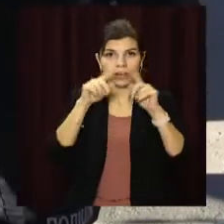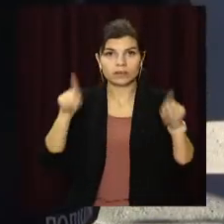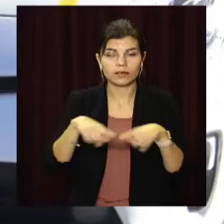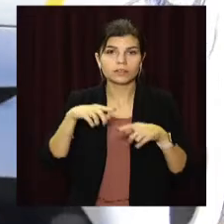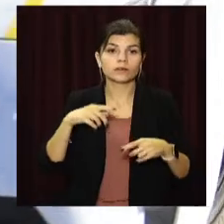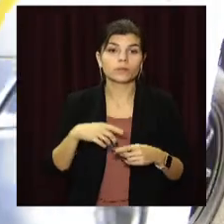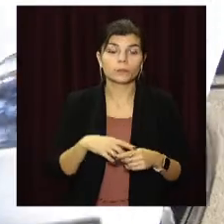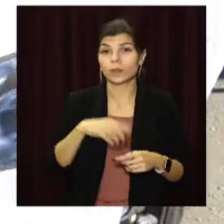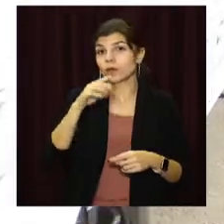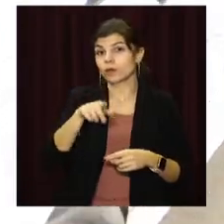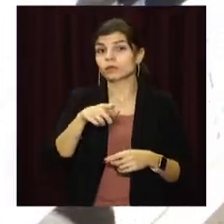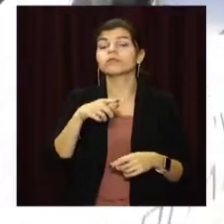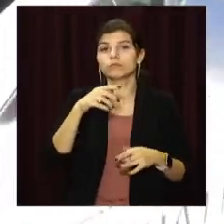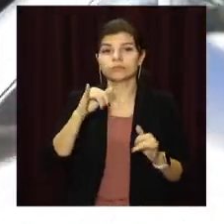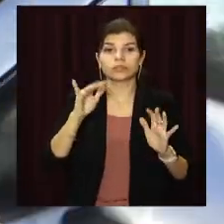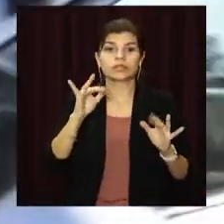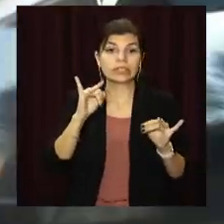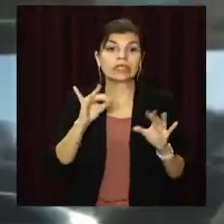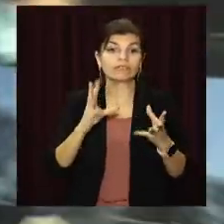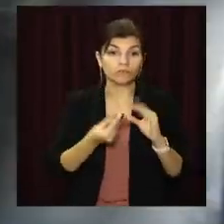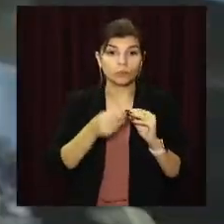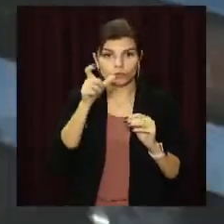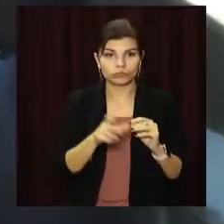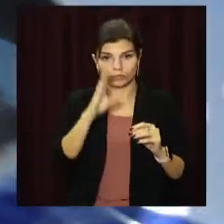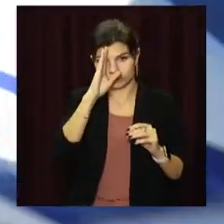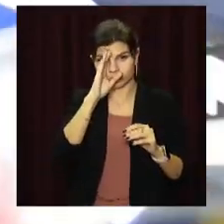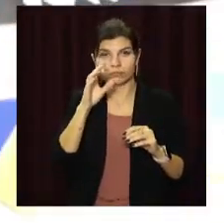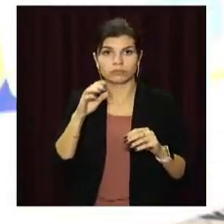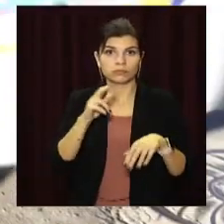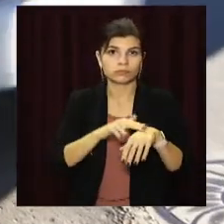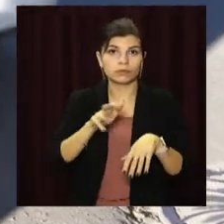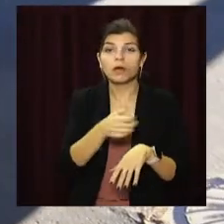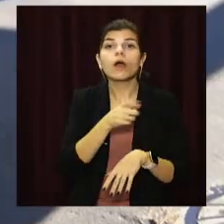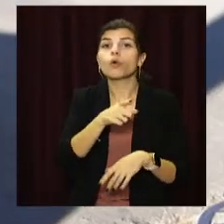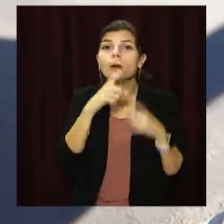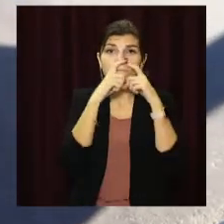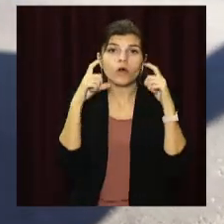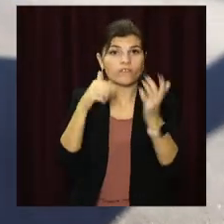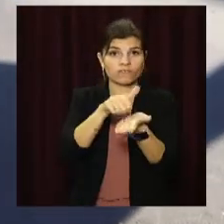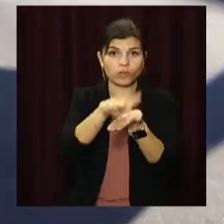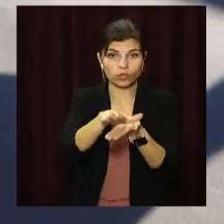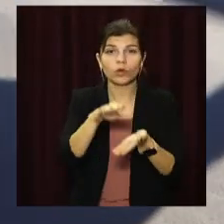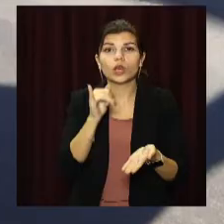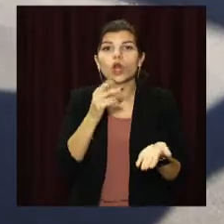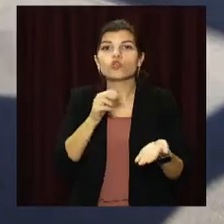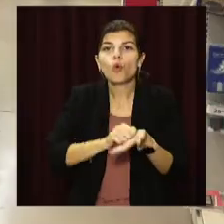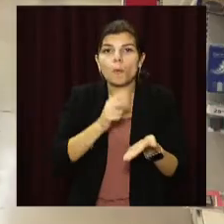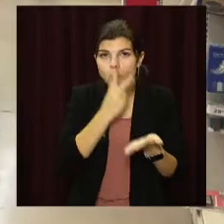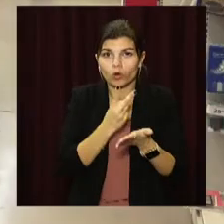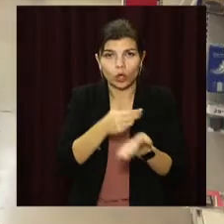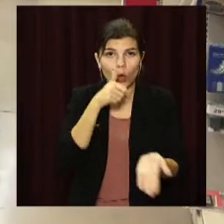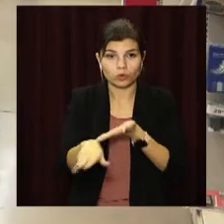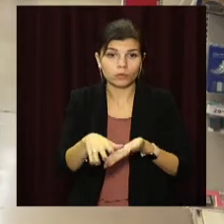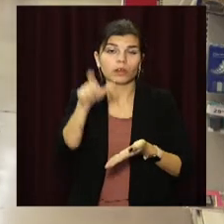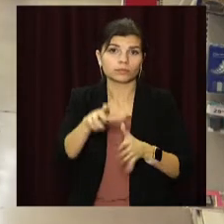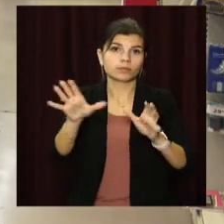Можна не виступити, правильно? Чоловіка везуть до райвідділу поліції. Історія не кримінальна. Відмовився надягати маску та пред'явити документи.